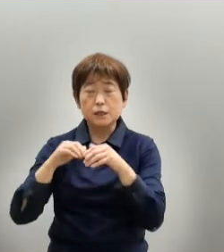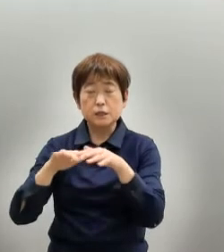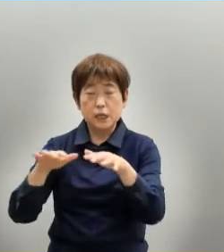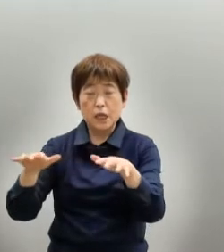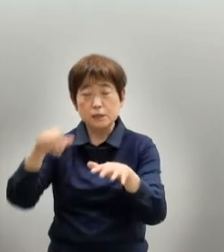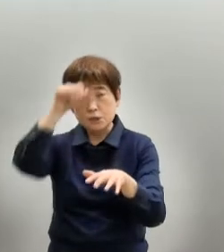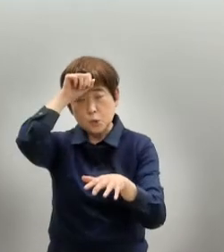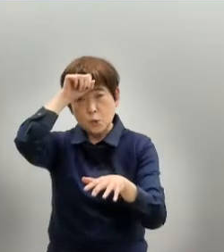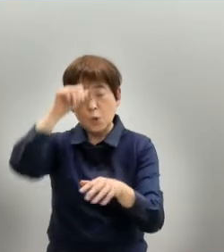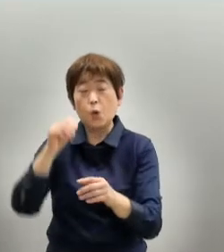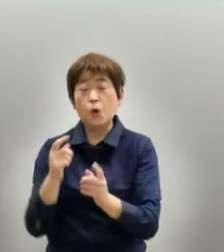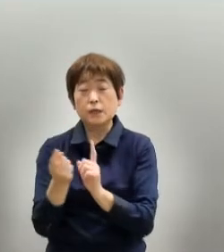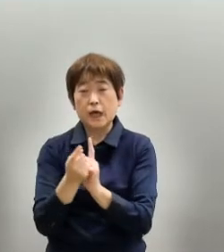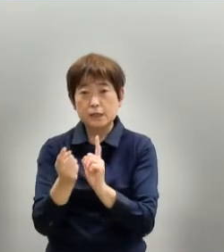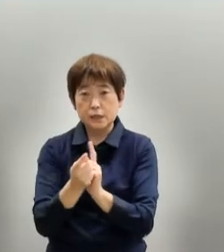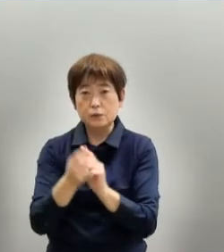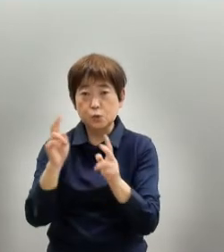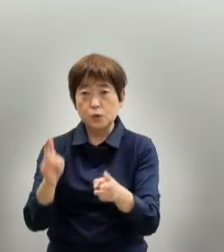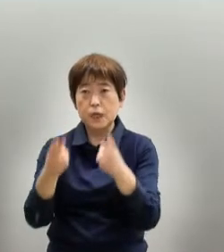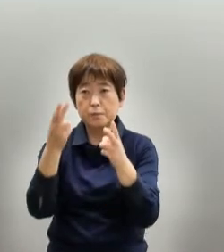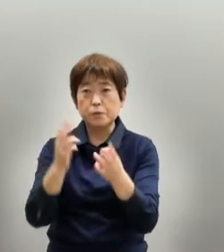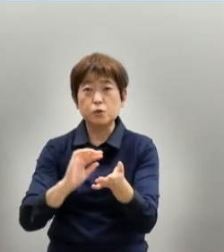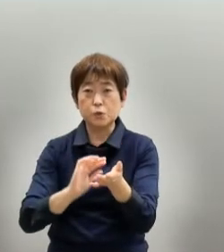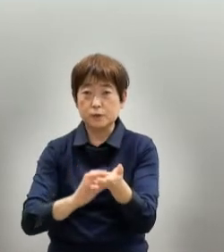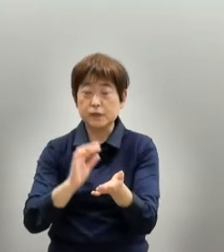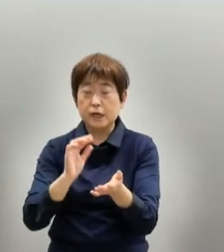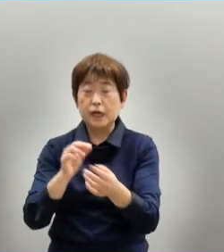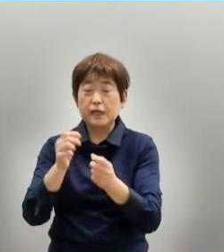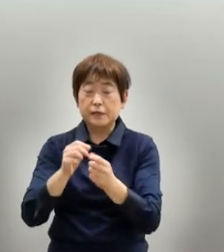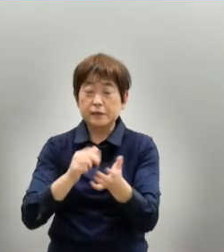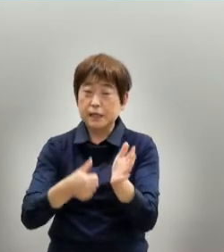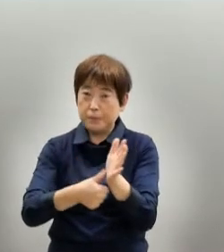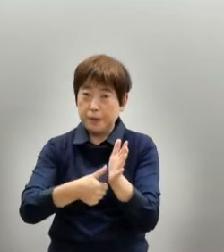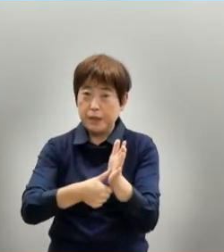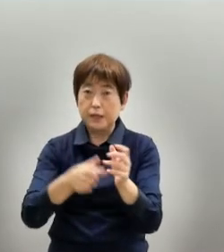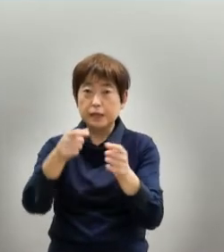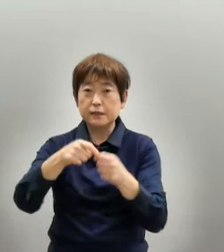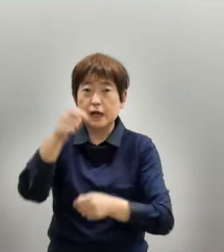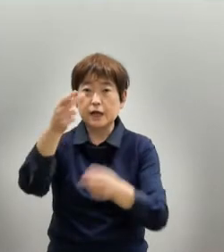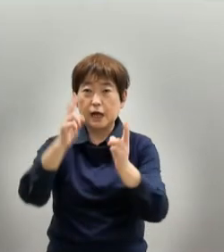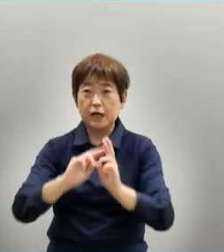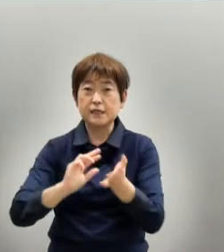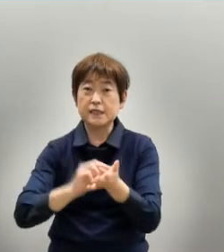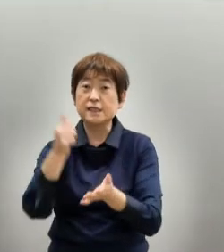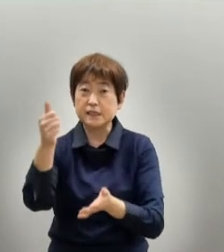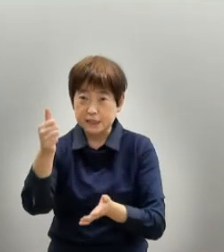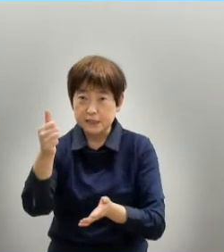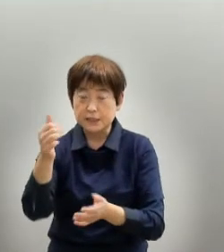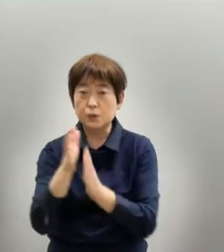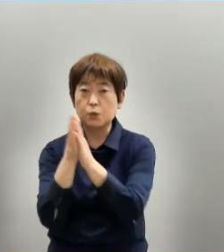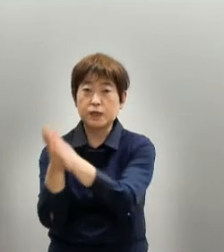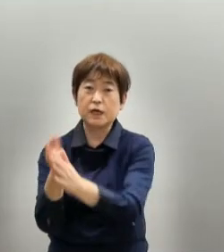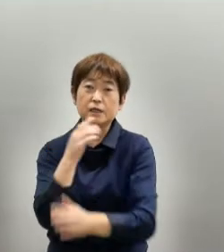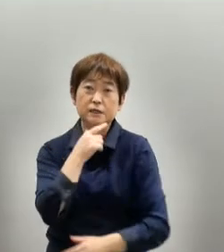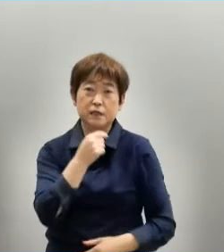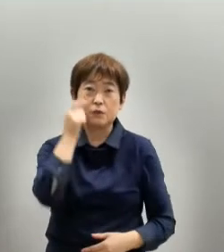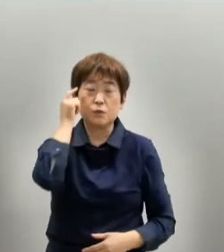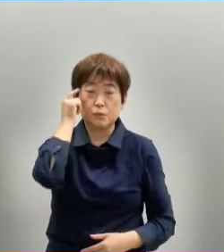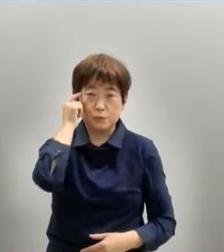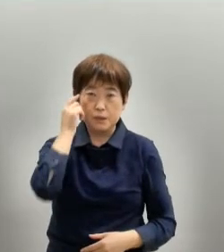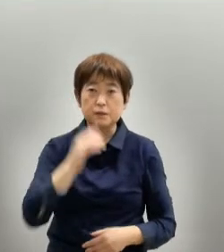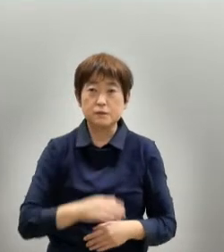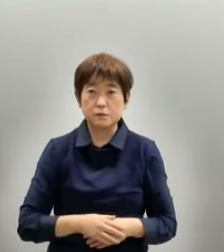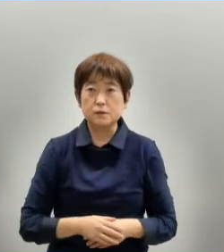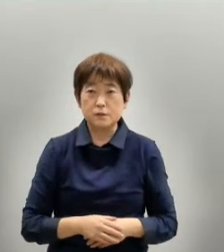にですね、お願いをするということで、8番のところの内容に記載の通りですね、講義、ワークショップ、振り